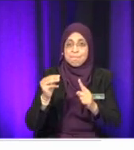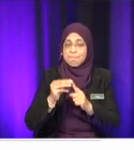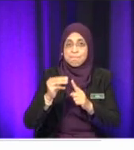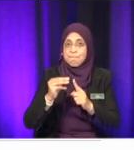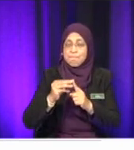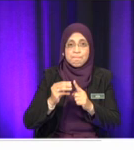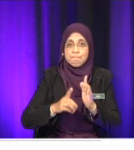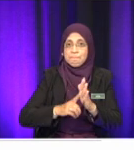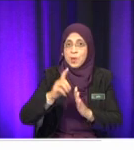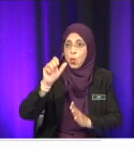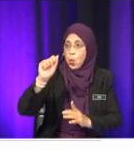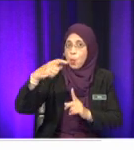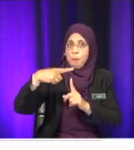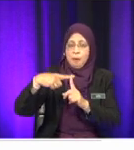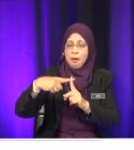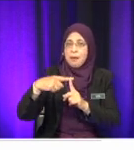Alhamdulillah